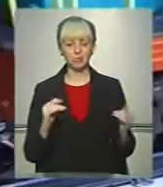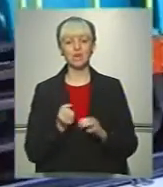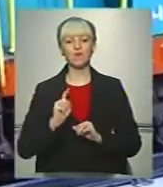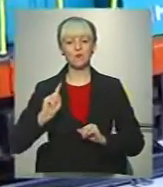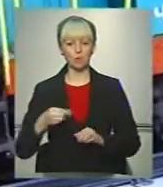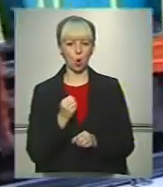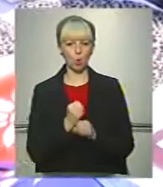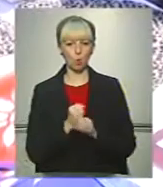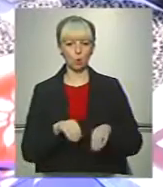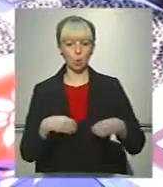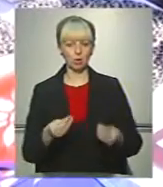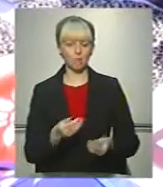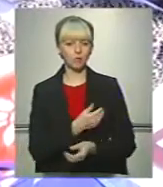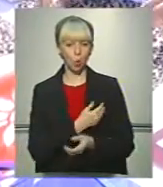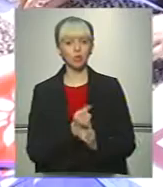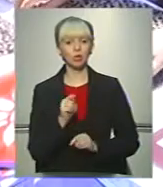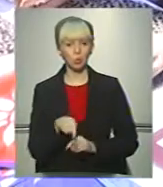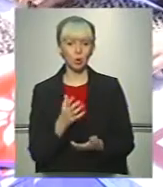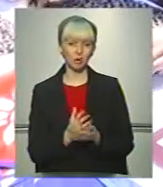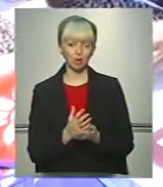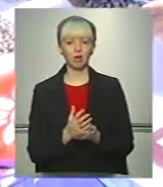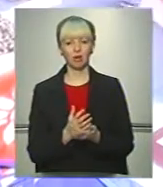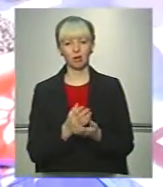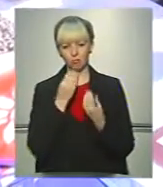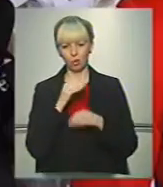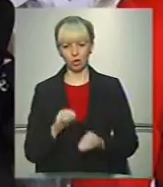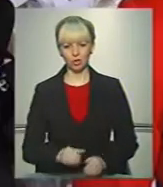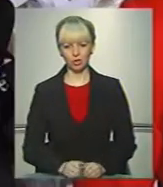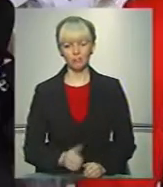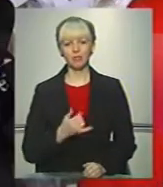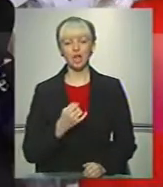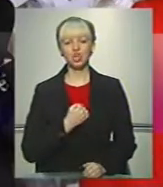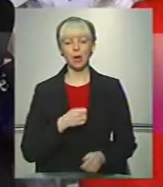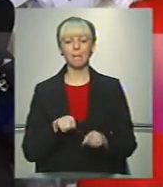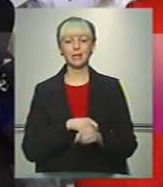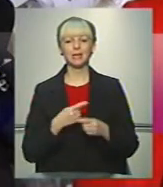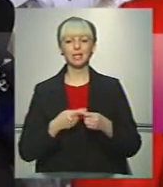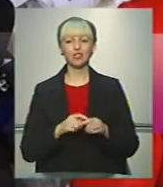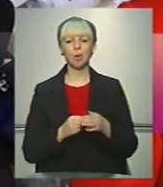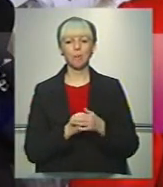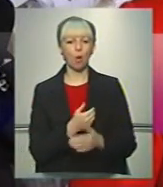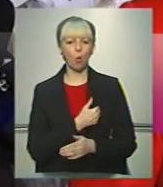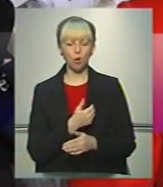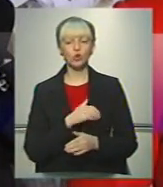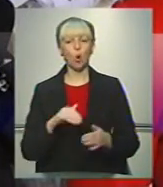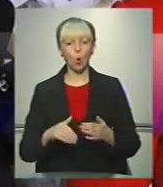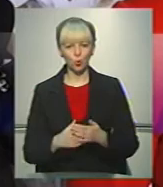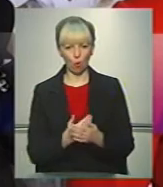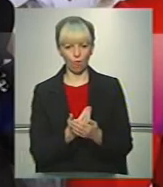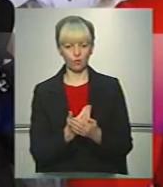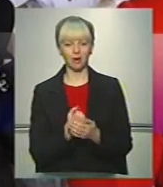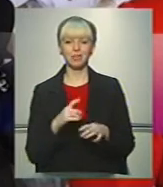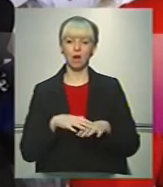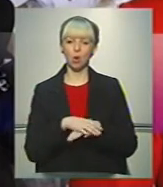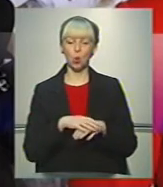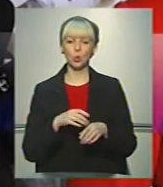вимогам роботодавців. Хоча і тут є певні зрушення. На жаль, матеріально-технічна база хоче оновлення, але за